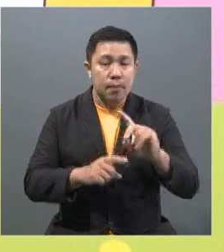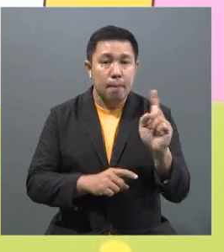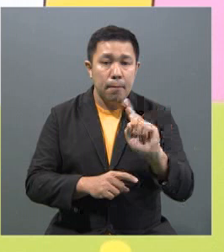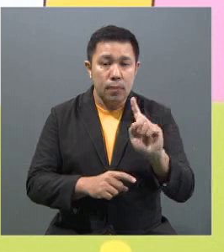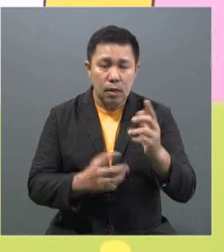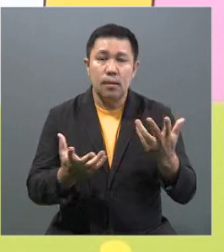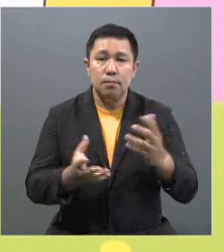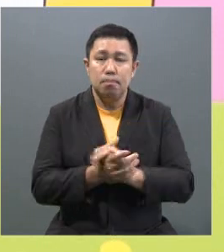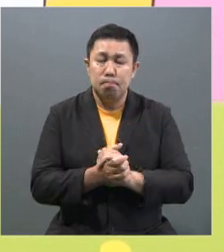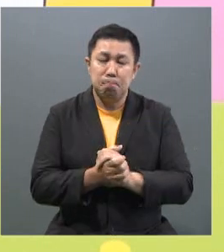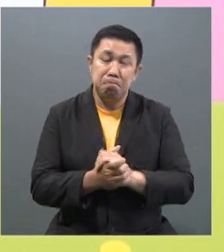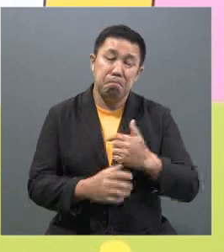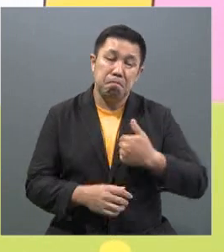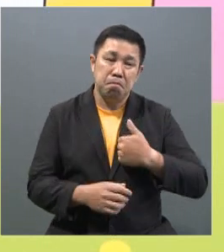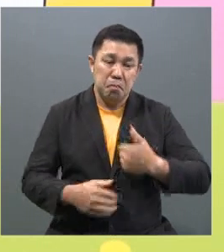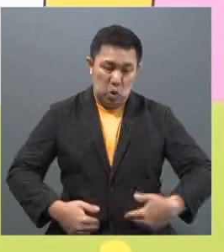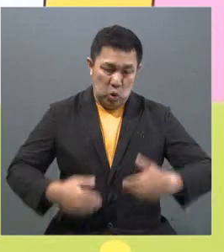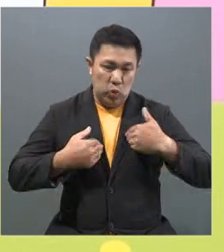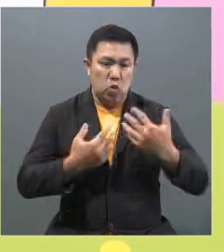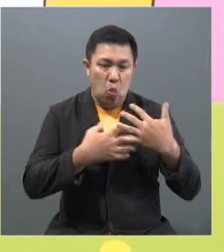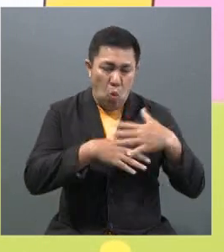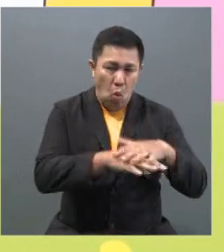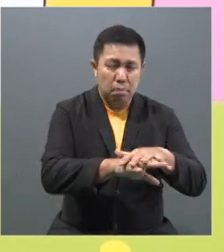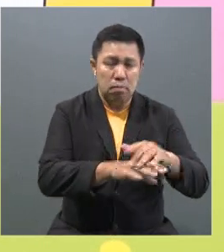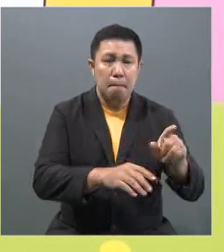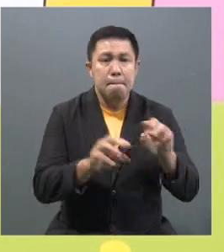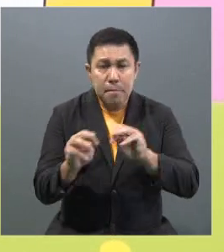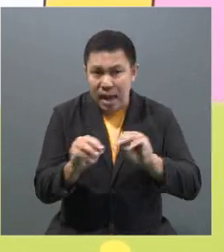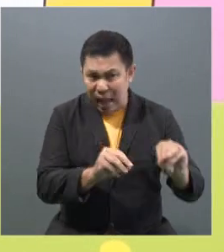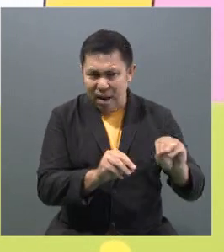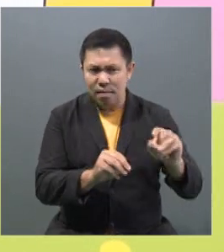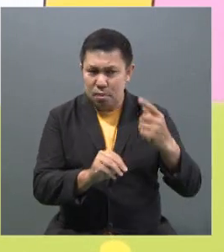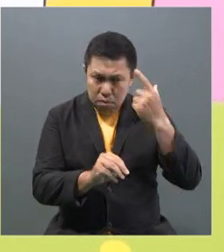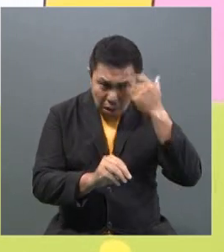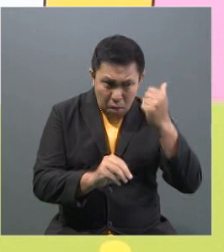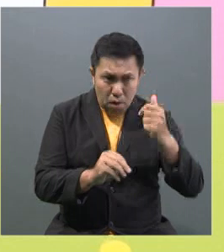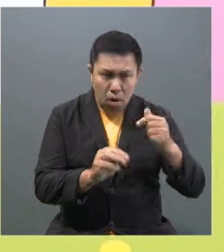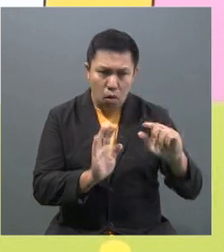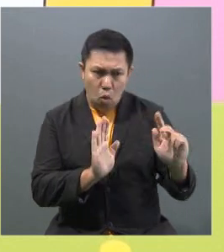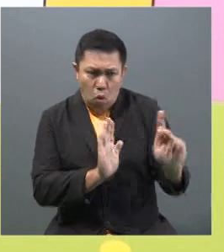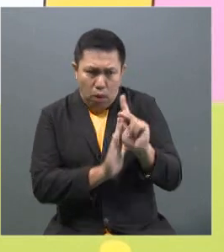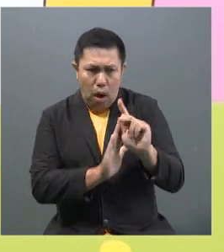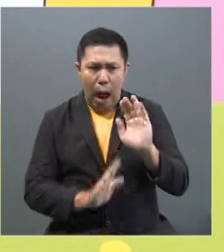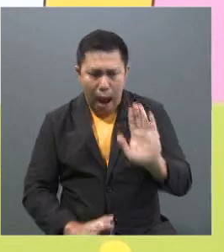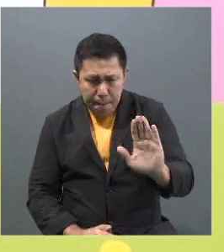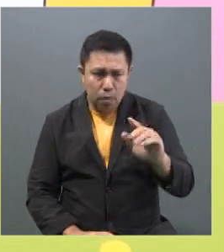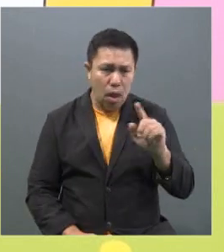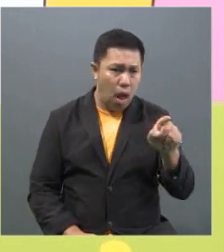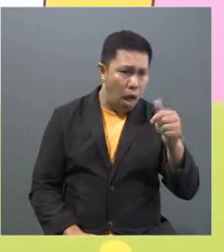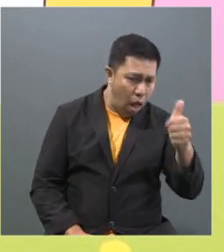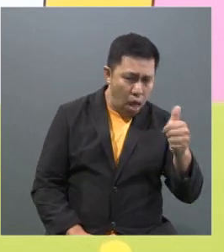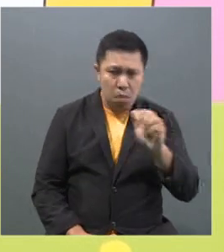ทักษะในเรื่องของการที่จะอยู่ร่วมกับคนอื่นนะคะมารยาททางสังคมนะคะกฎกติกาอะไรต่างๆเนี่ยเด็กก็จะ